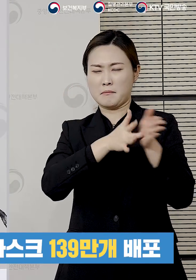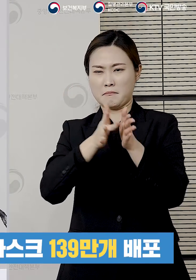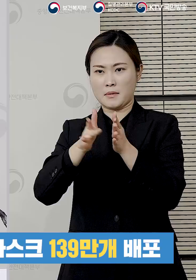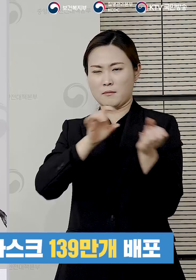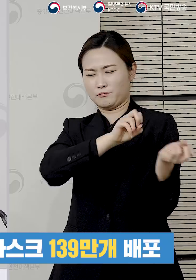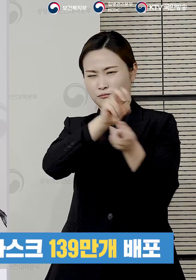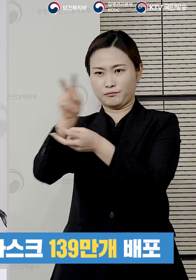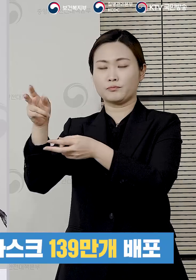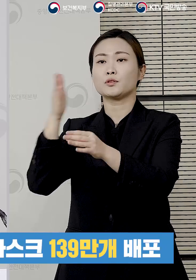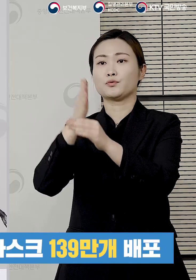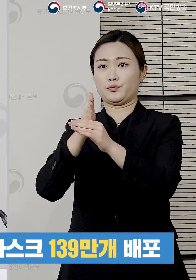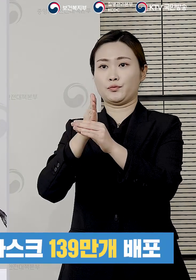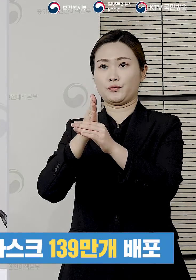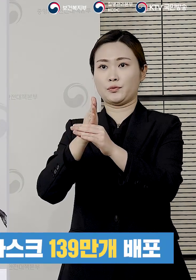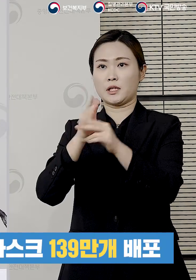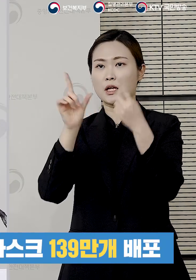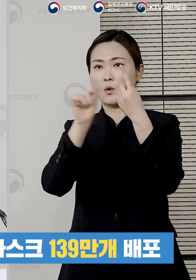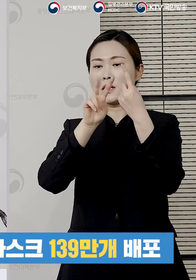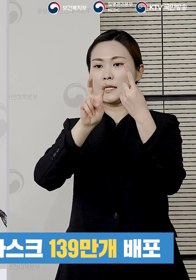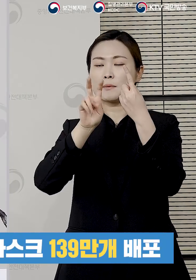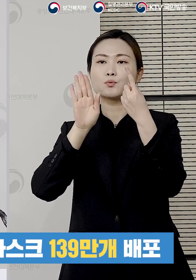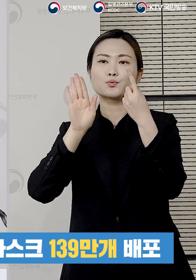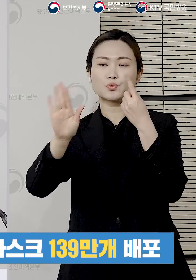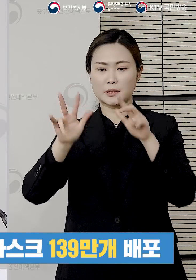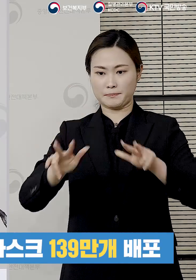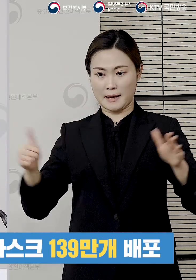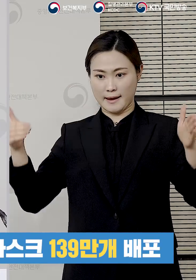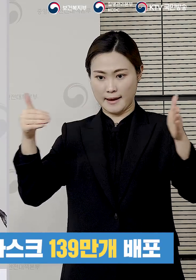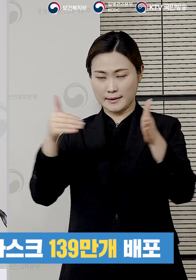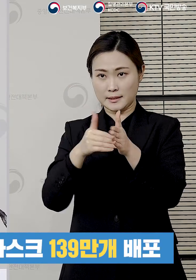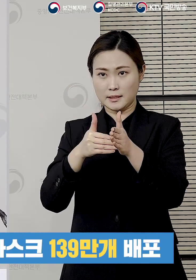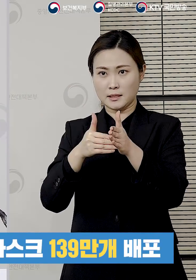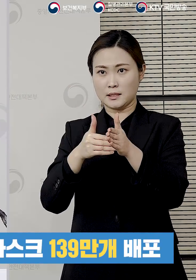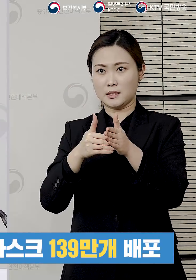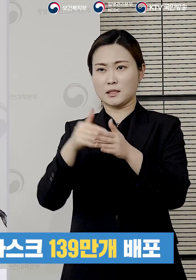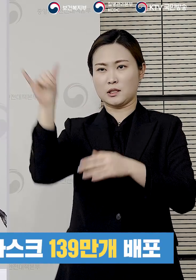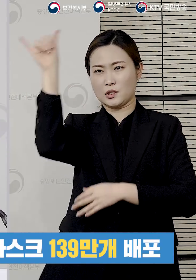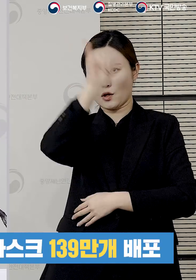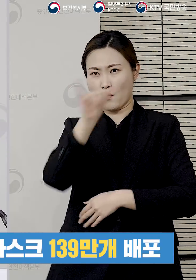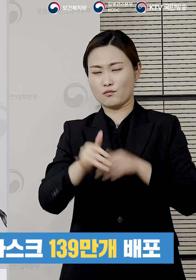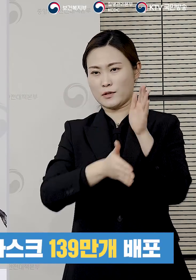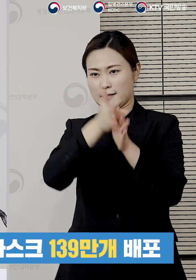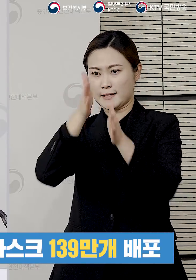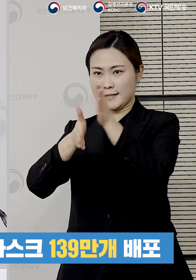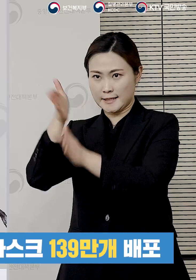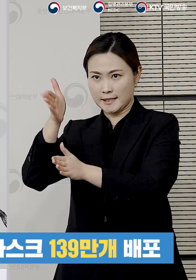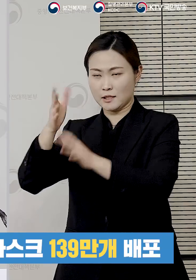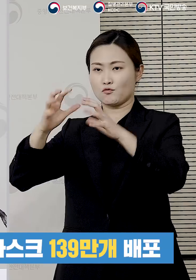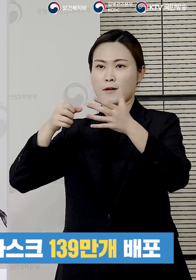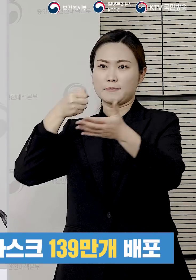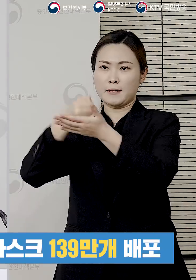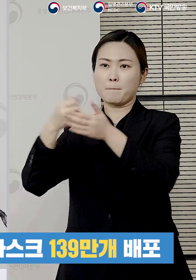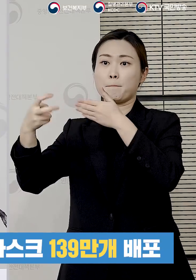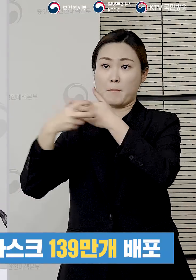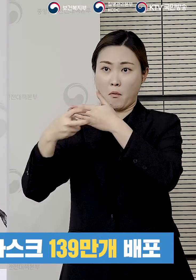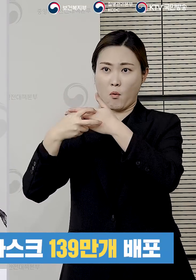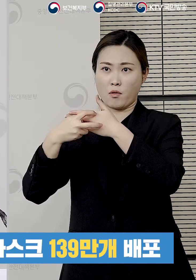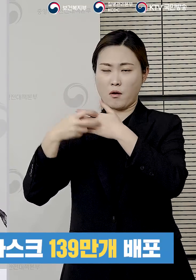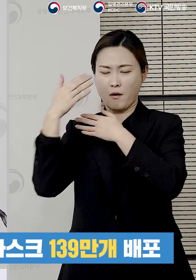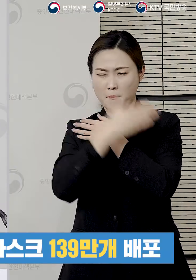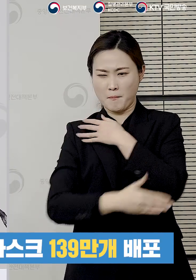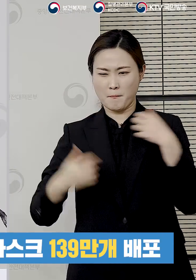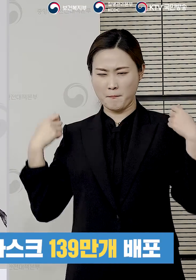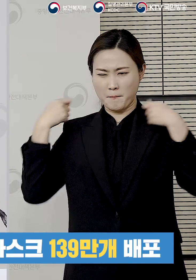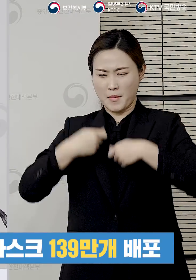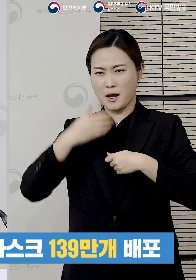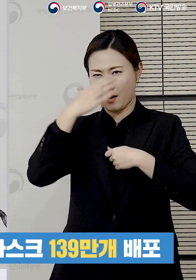배분하고 있습니다. 1월 20일 이후 현재까지 전국 시도와 국가지정 병원 등에 전신보호구